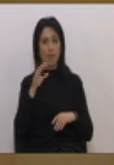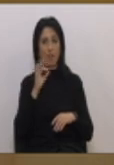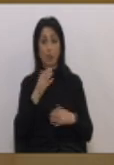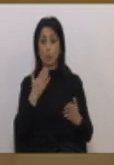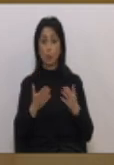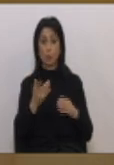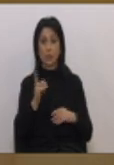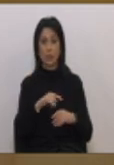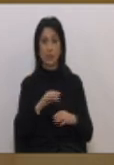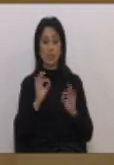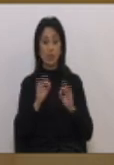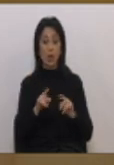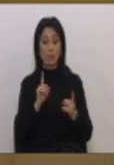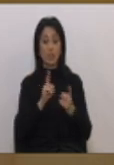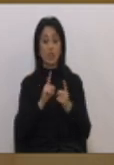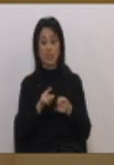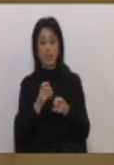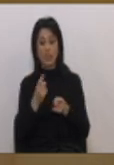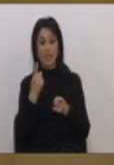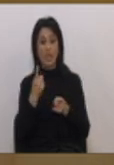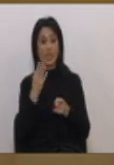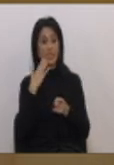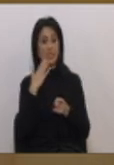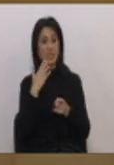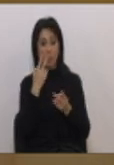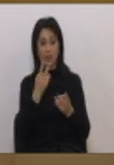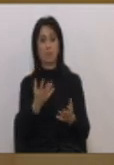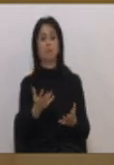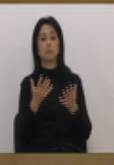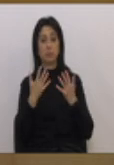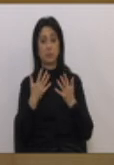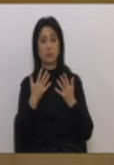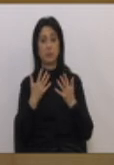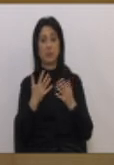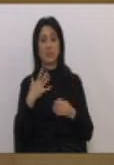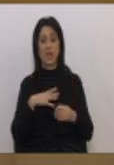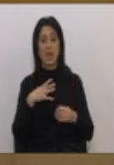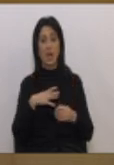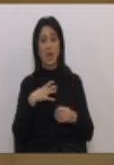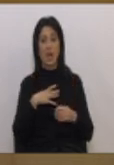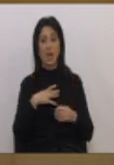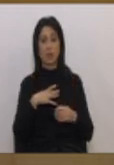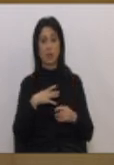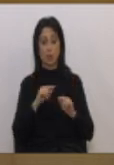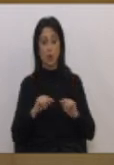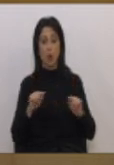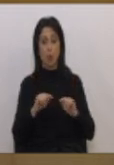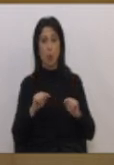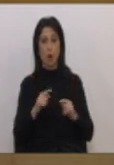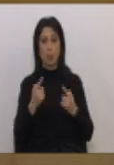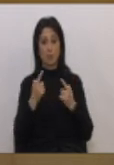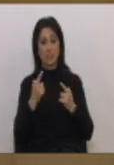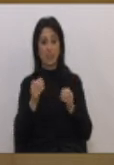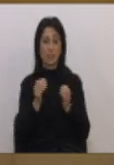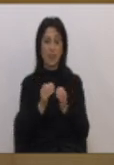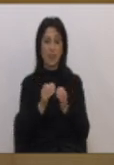Tumtsa, sored am shekhvedrebma kidev erti simartle gamoashkarava. Kartuli opozitsiuri, mtsqvili tu